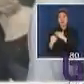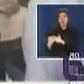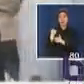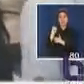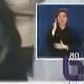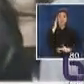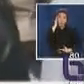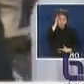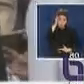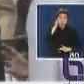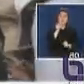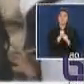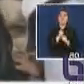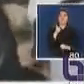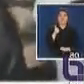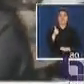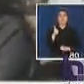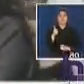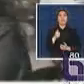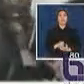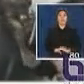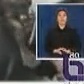อนาคตนะคะ